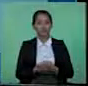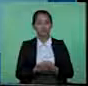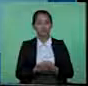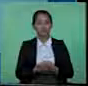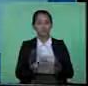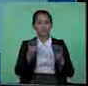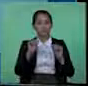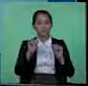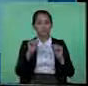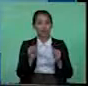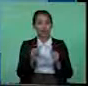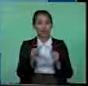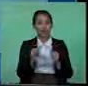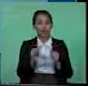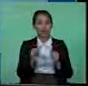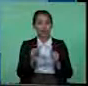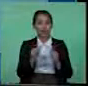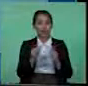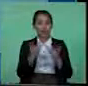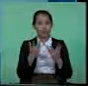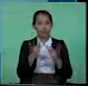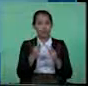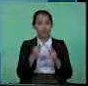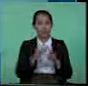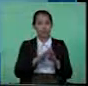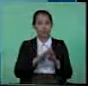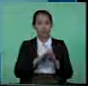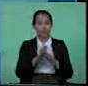Qavisli ifodalardagi amallarni bajaring.